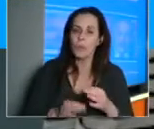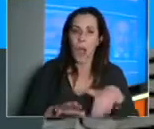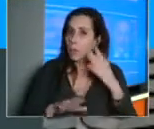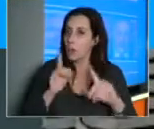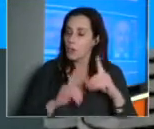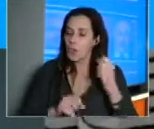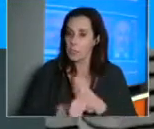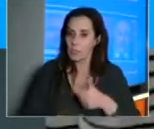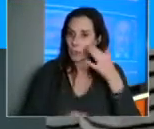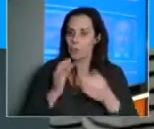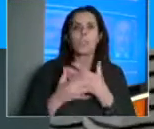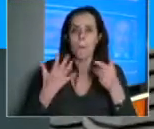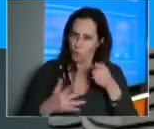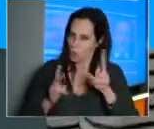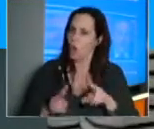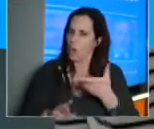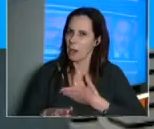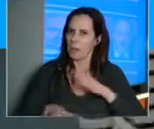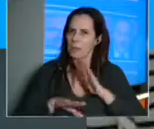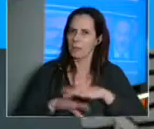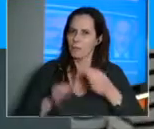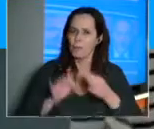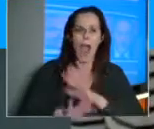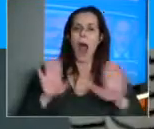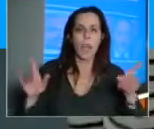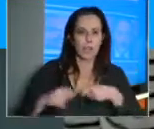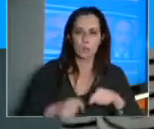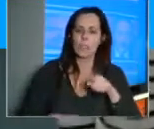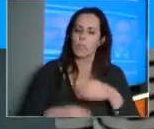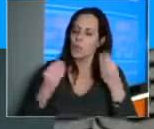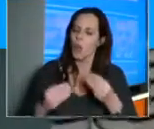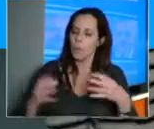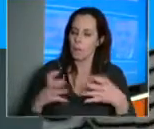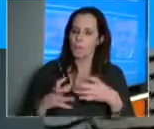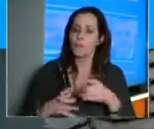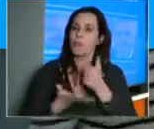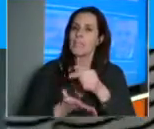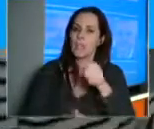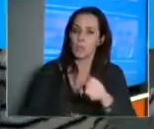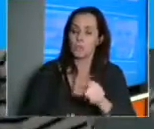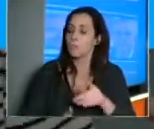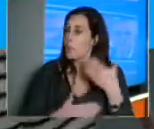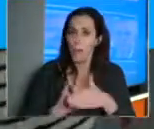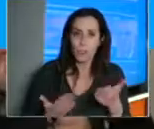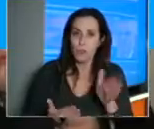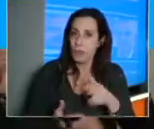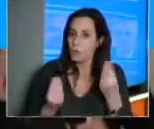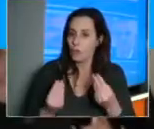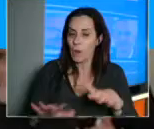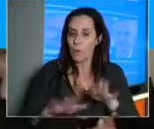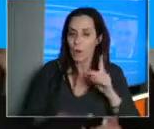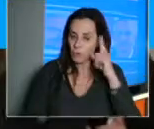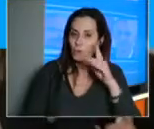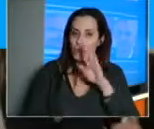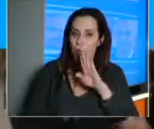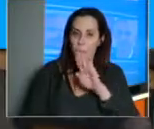מה שהילד שקד עשתה שם, זה כבר ברור שאתה יכול לקבל את התיק הזה. אל תתפשר, זה לטובת המגזר ששלח אותך, וזה בסופו של דבר גם לטובת הממשלה, אני